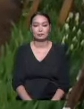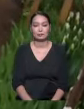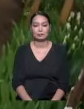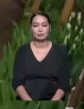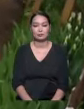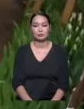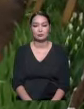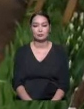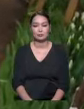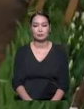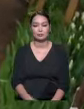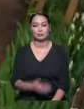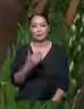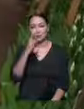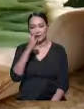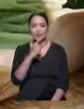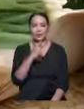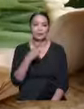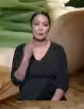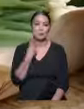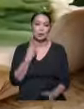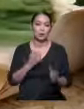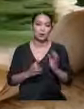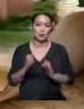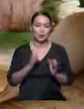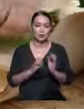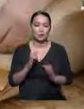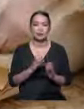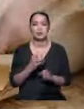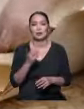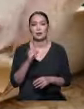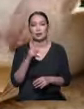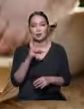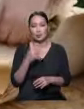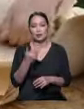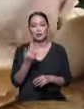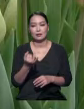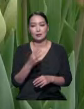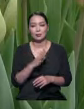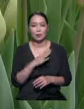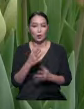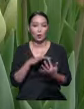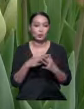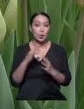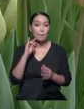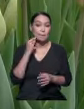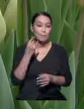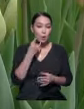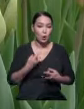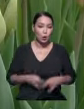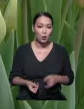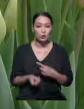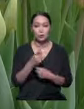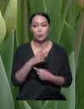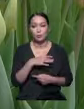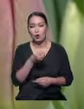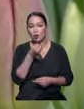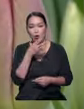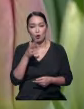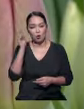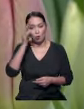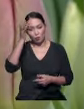Выпускник казахско-британского университета Махмуд Турсын родом из маленького села в Павлодарской области. Он получил хорошее